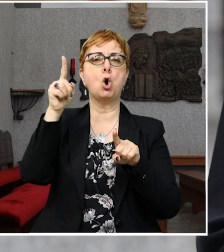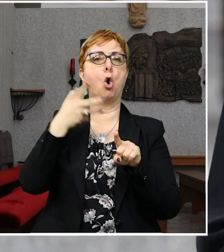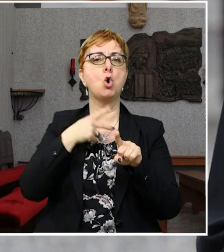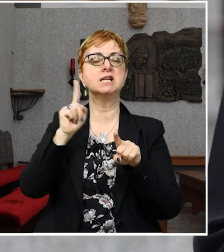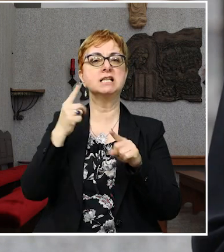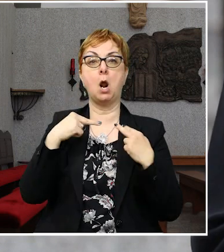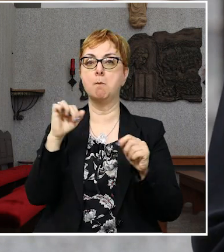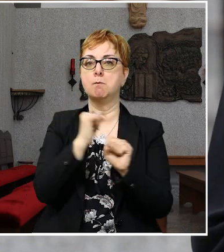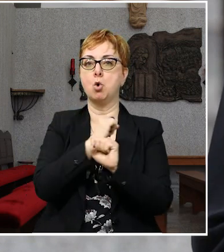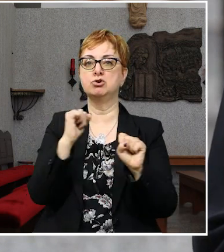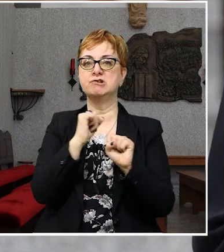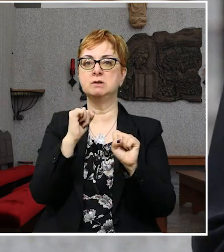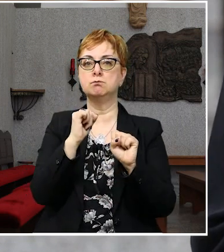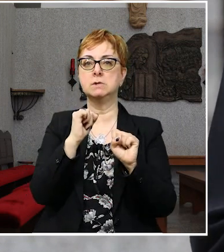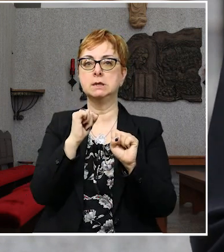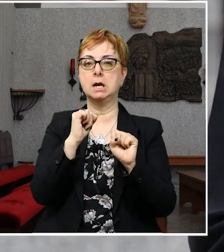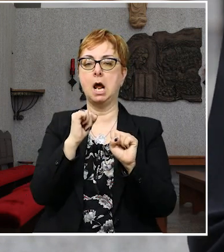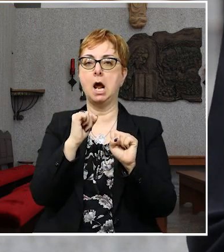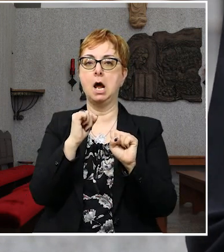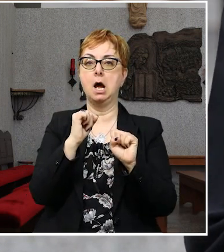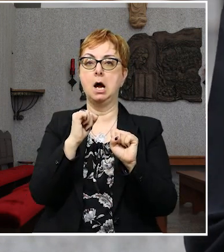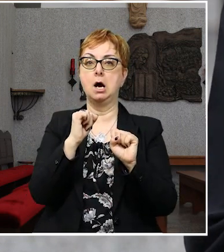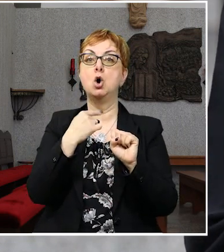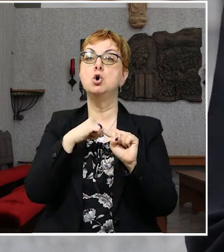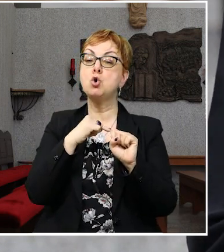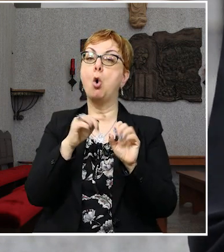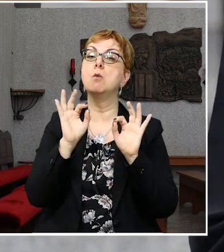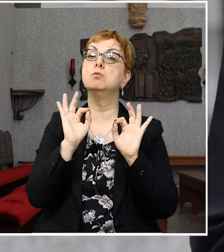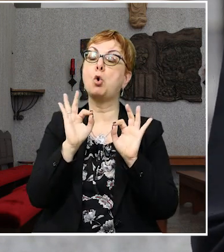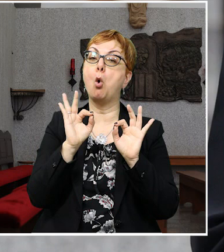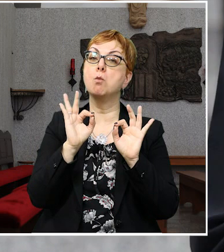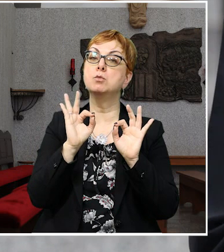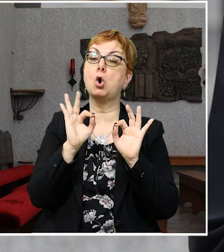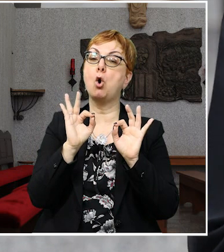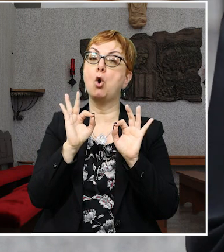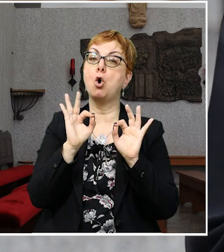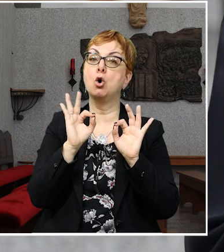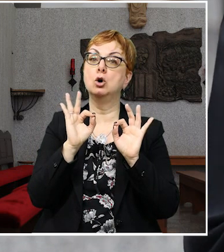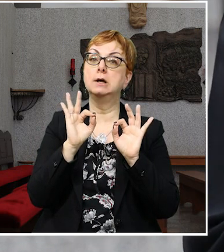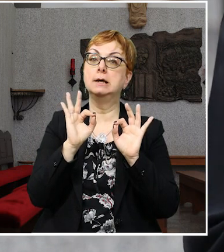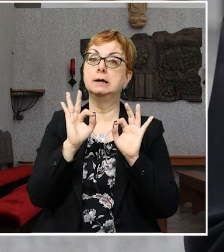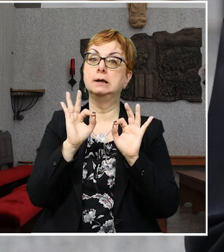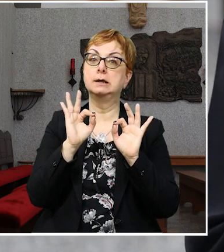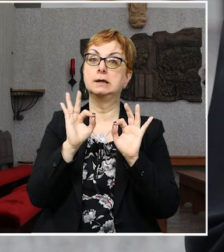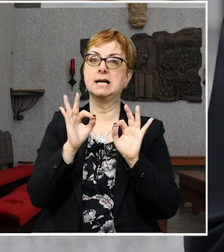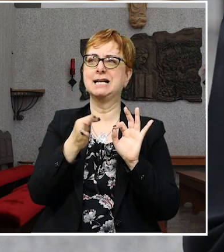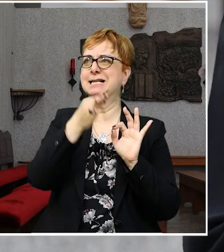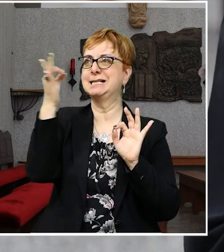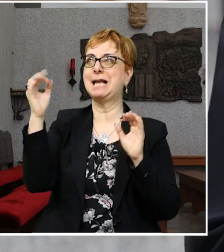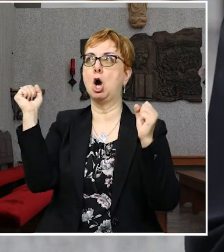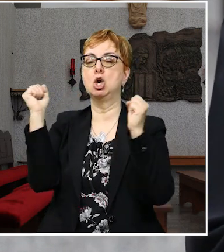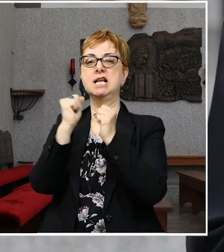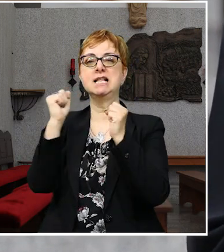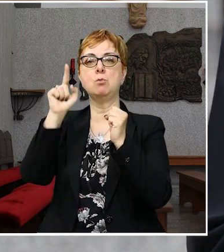come se Dio non esistesse. Insomma, non possiamo vivere senza il